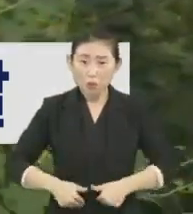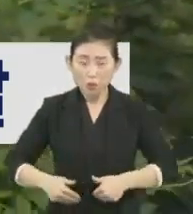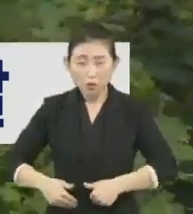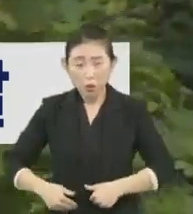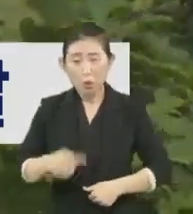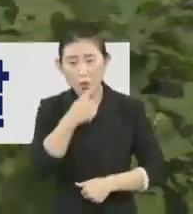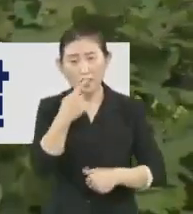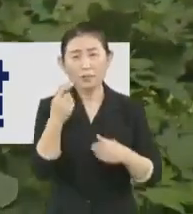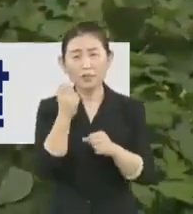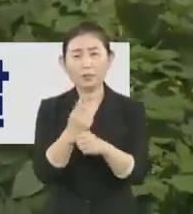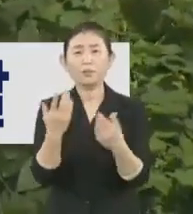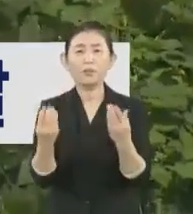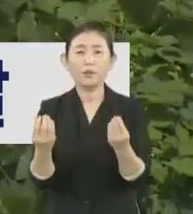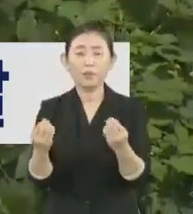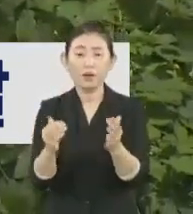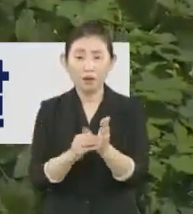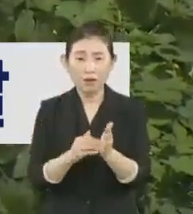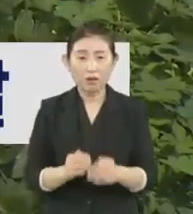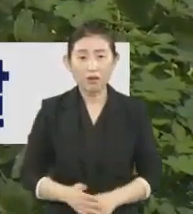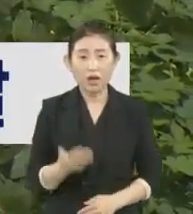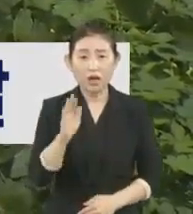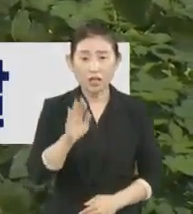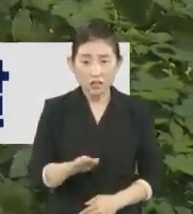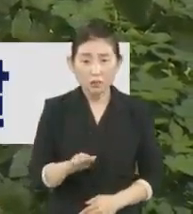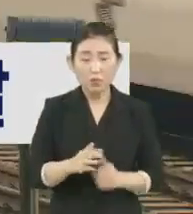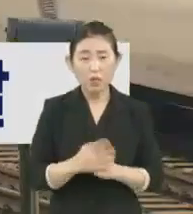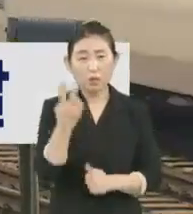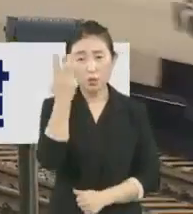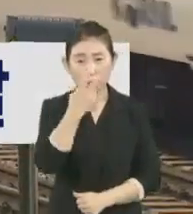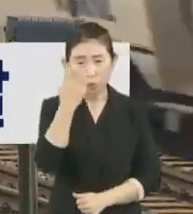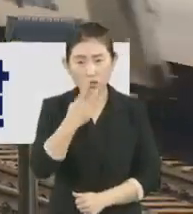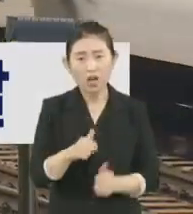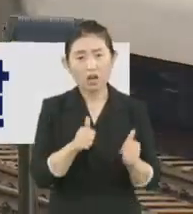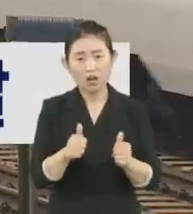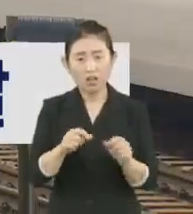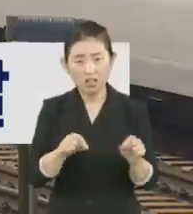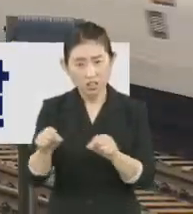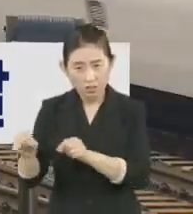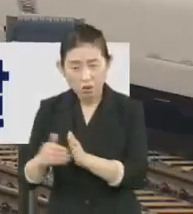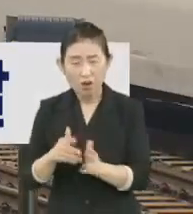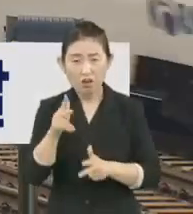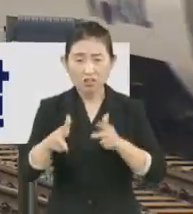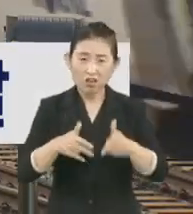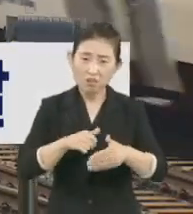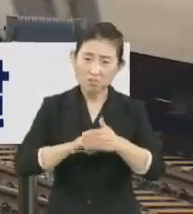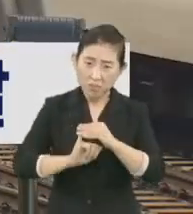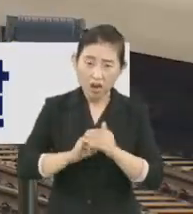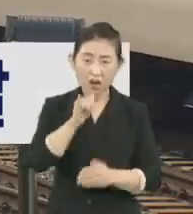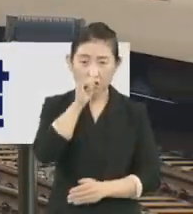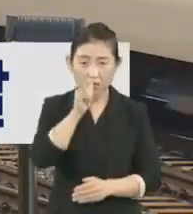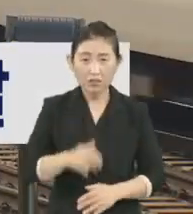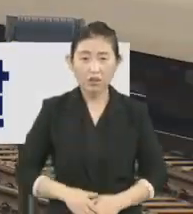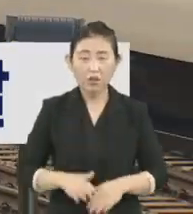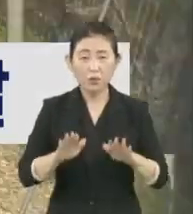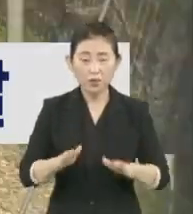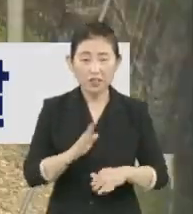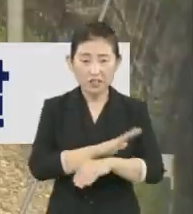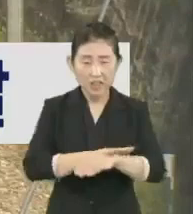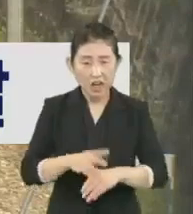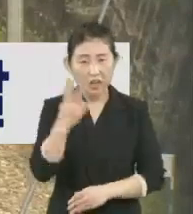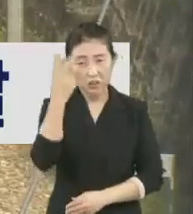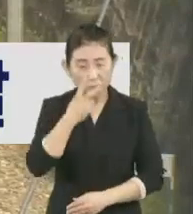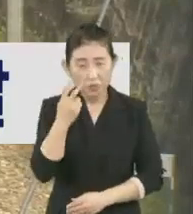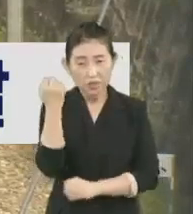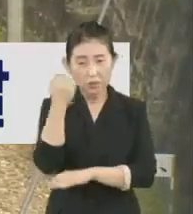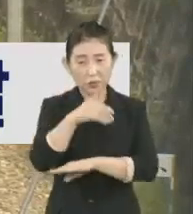수차례 확인됐다고 강조했습니다. 다만 타당성 조사 지연 등으로 사업 추진에 어려움을 겪고 있는 만큼 원활한